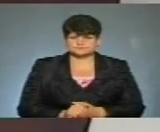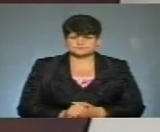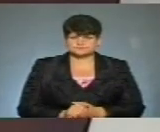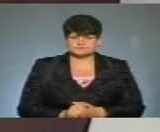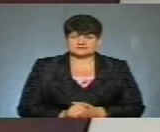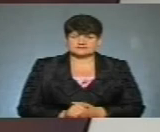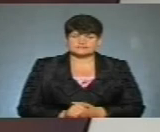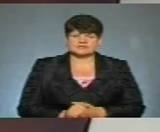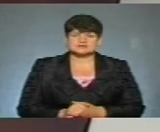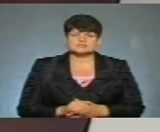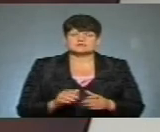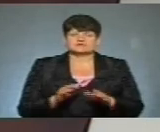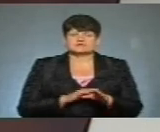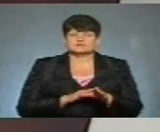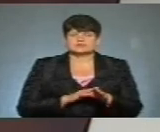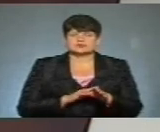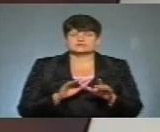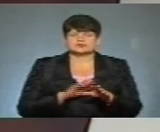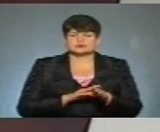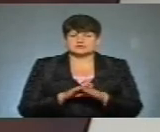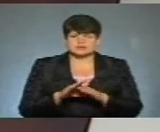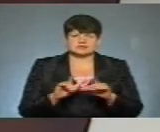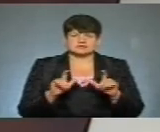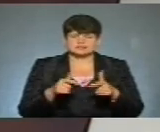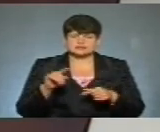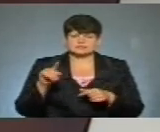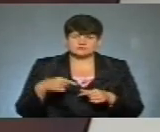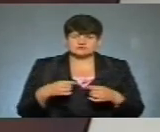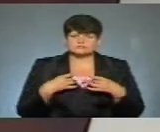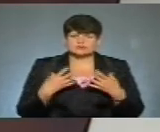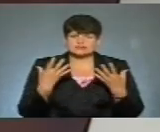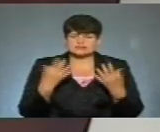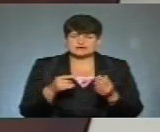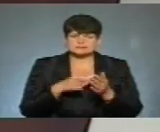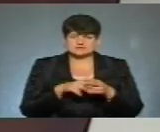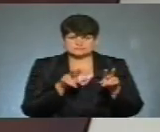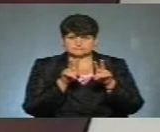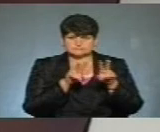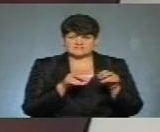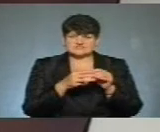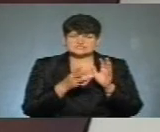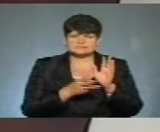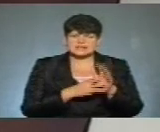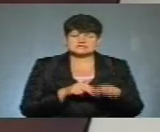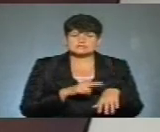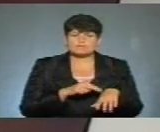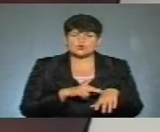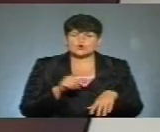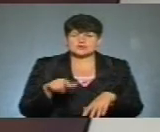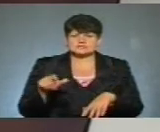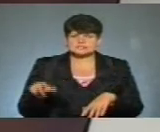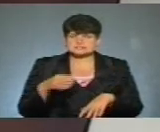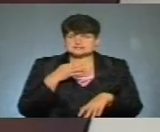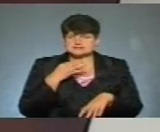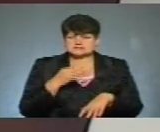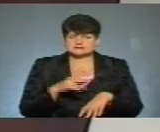За дотриманням карантинних вимог і громадського порядку під час святкування Дня міста стежить 18 поліцейських, повідомив інспектор Зборівської